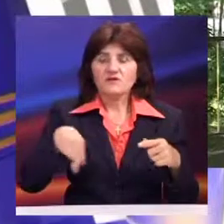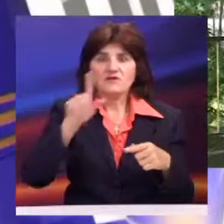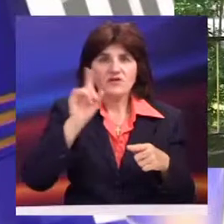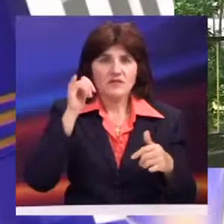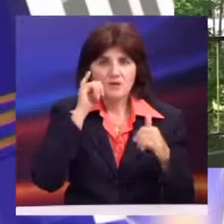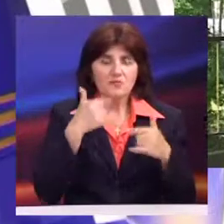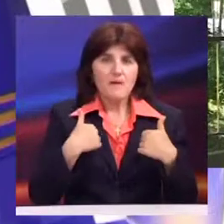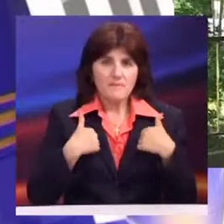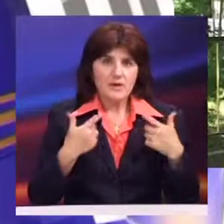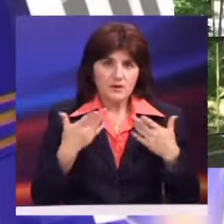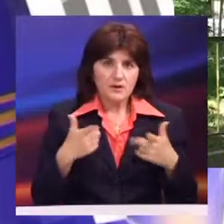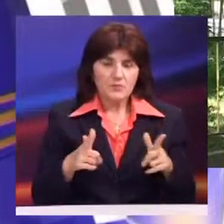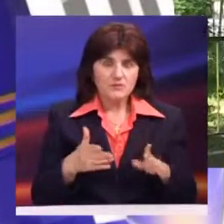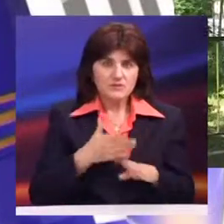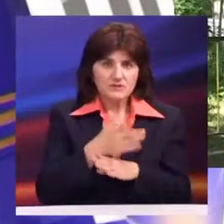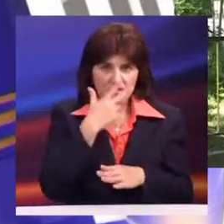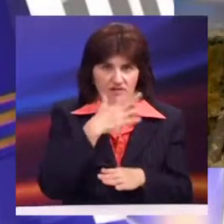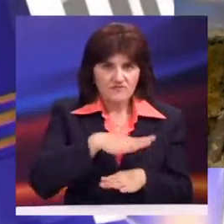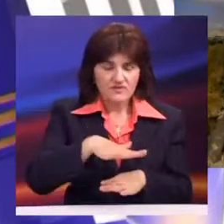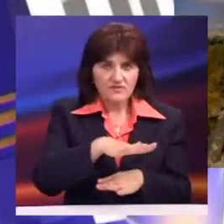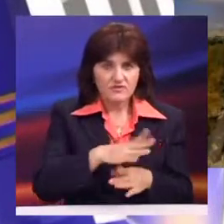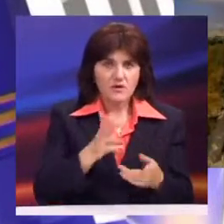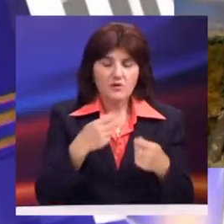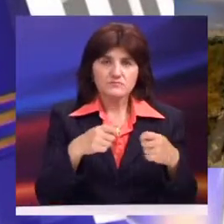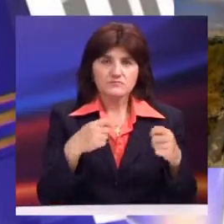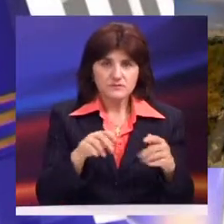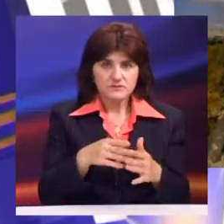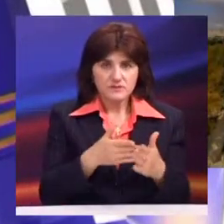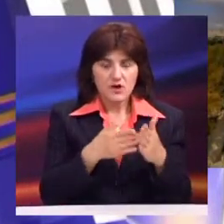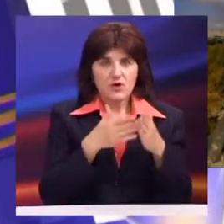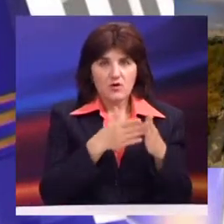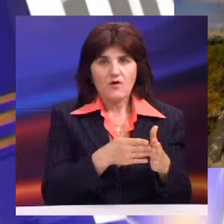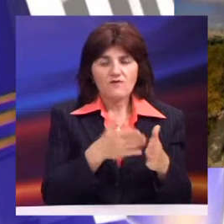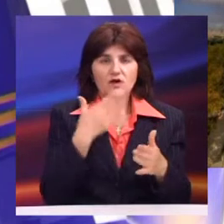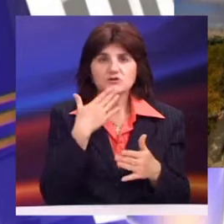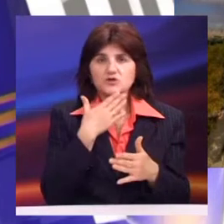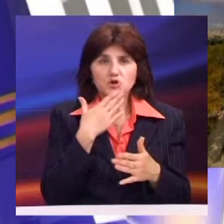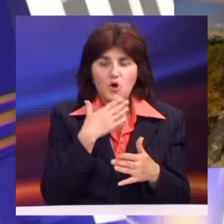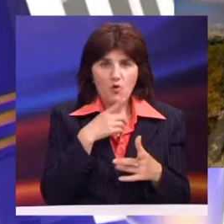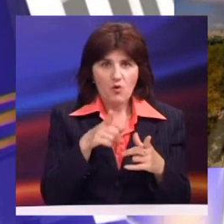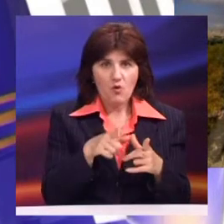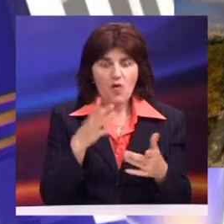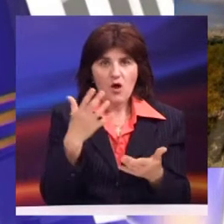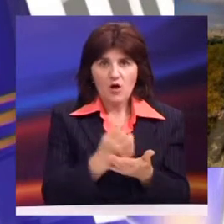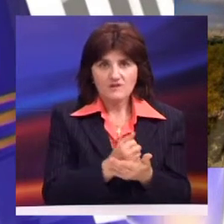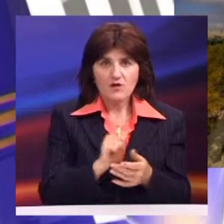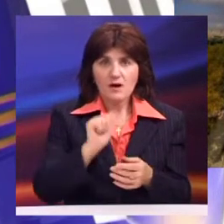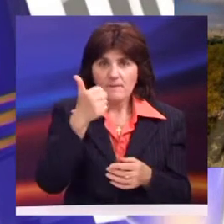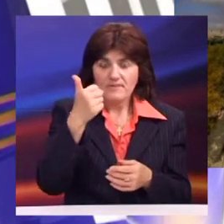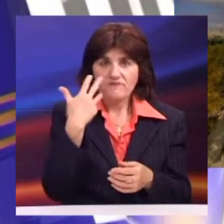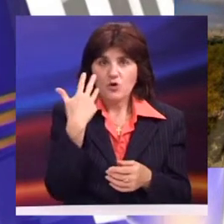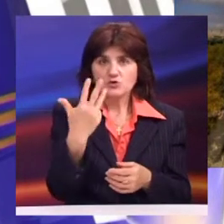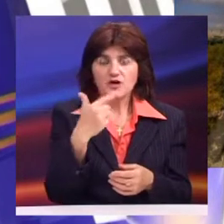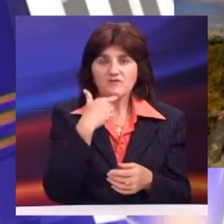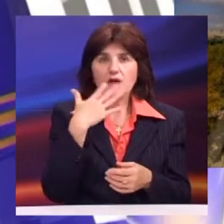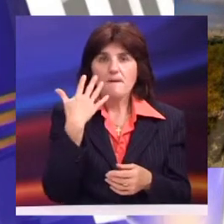za turiste jer su u pitanju radovi, ali su nas pustili da obiđemo. Tehnička škola Ivan Sarić i Subotice u kvizu Konstantinov Niš osvojila